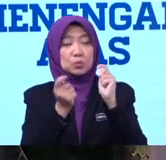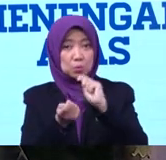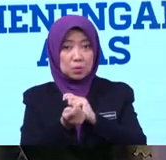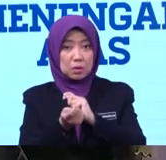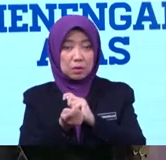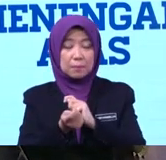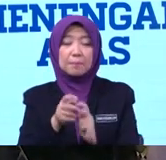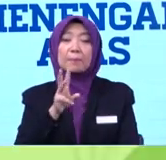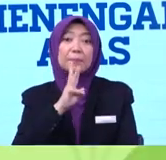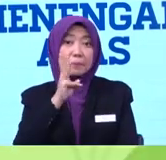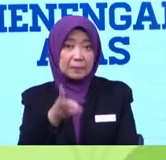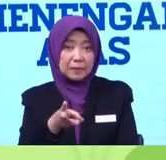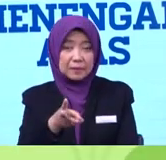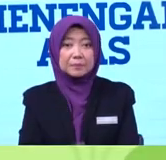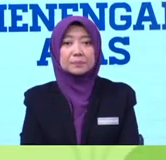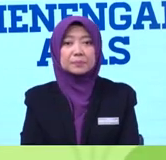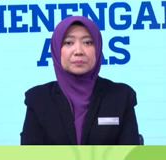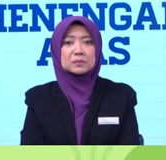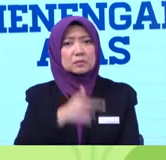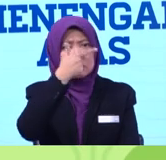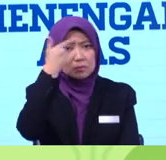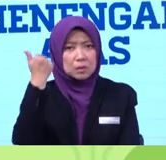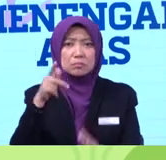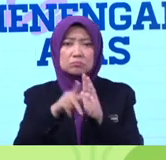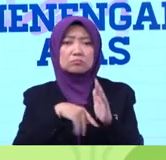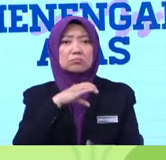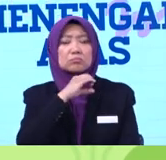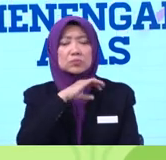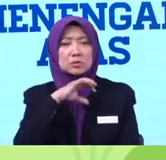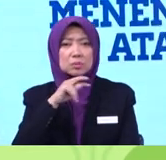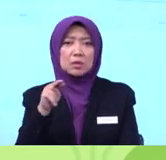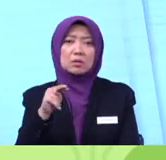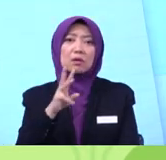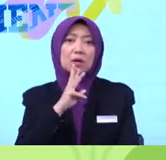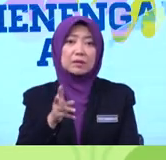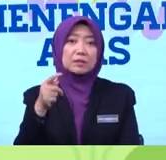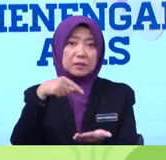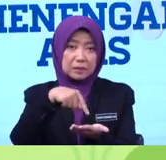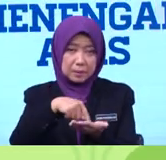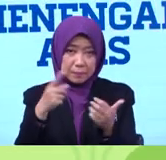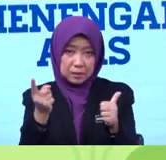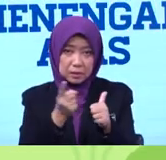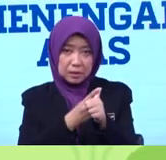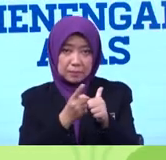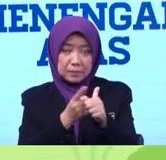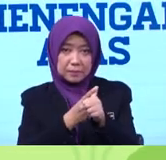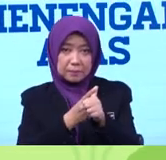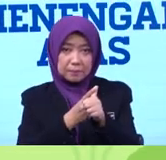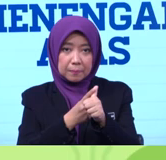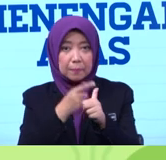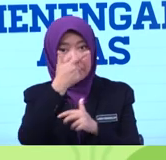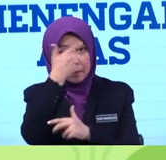air punch yang menyebabkan pencemaran alam sekitar pencemaran air ini yang pertama adalah